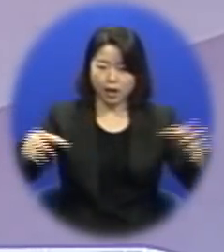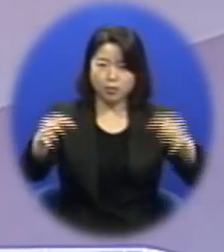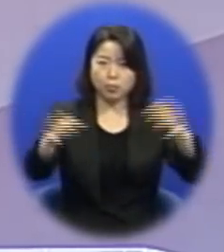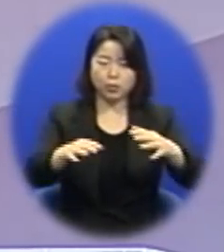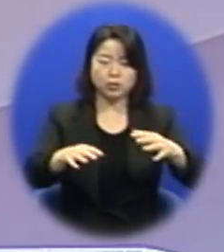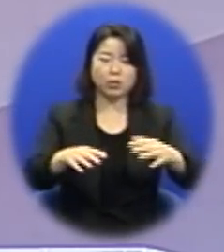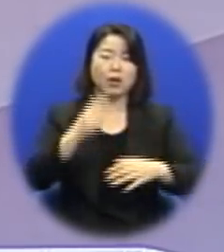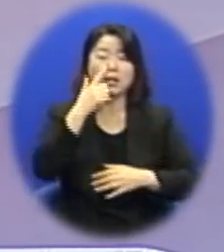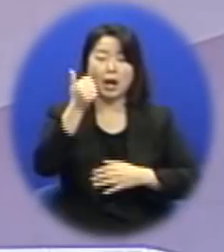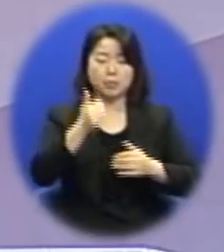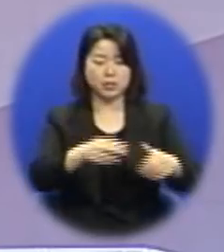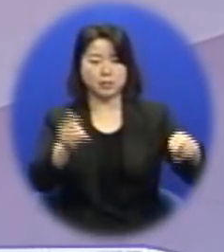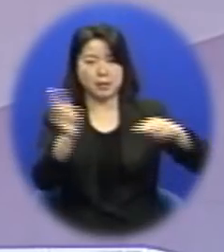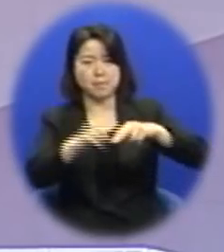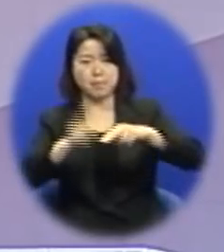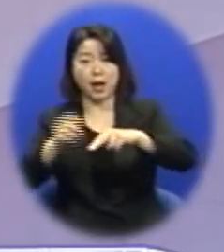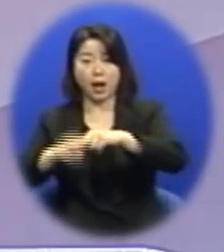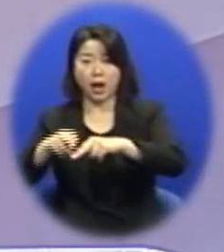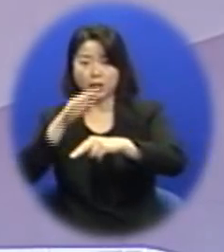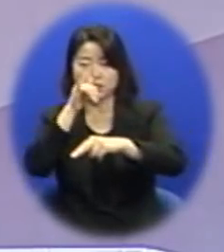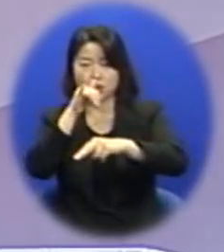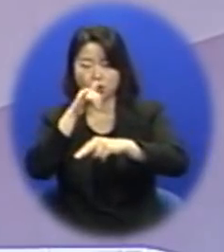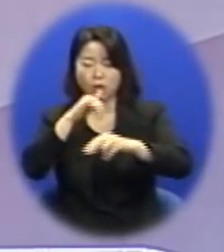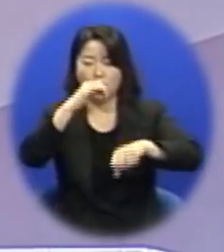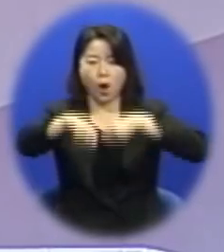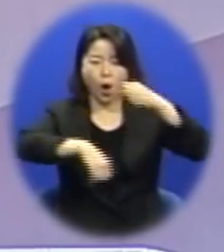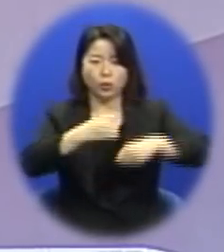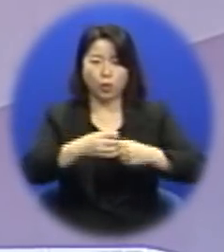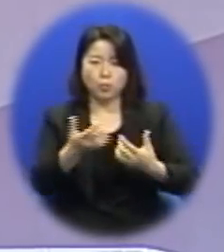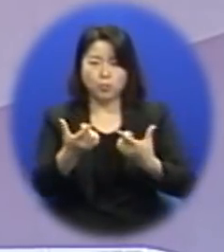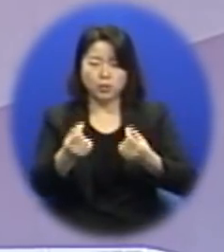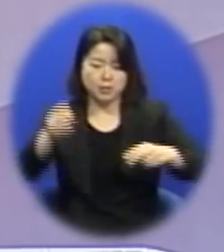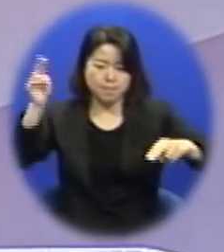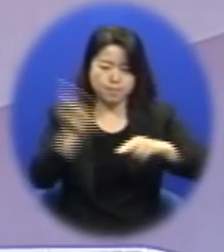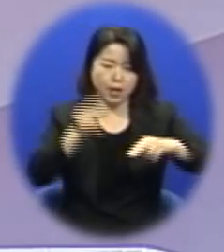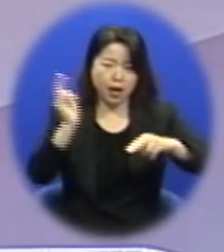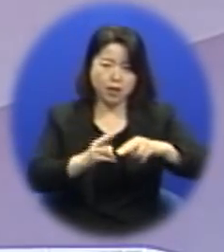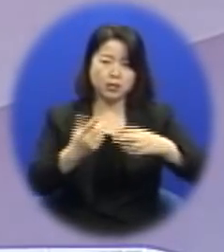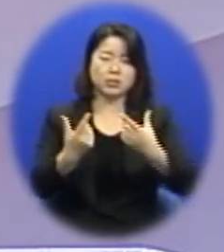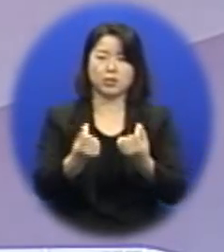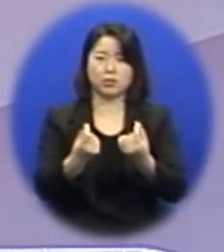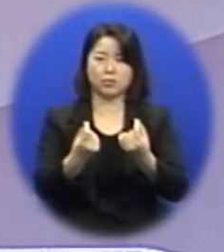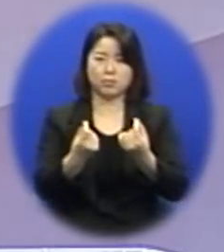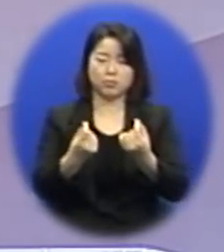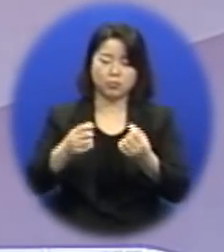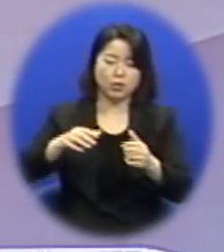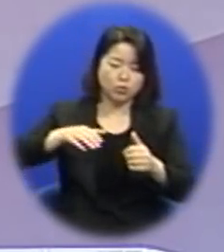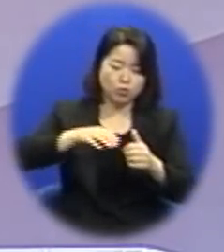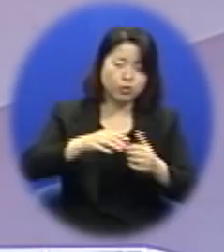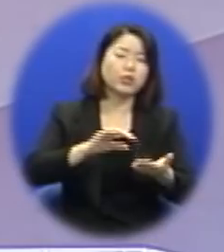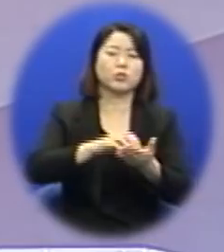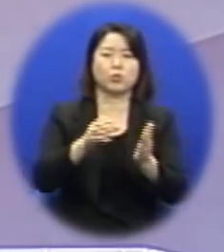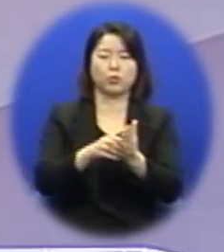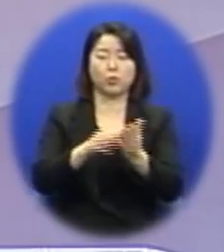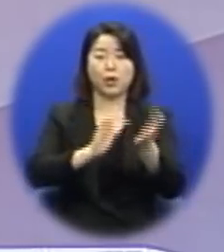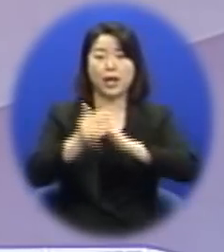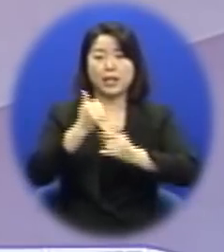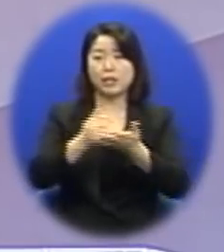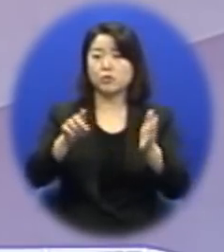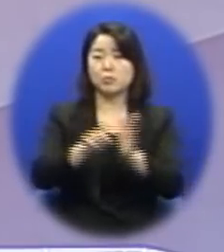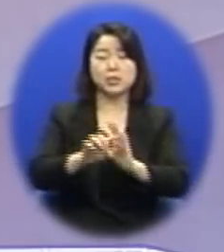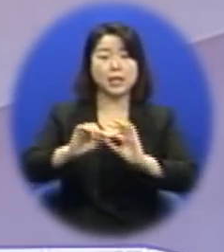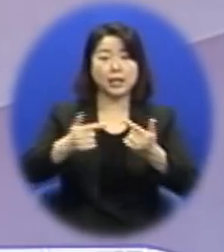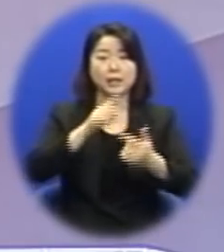했습니다 아주 짐승 패듯이 때리면서 예수 믿지 않겠다고 하는 말 들으려고